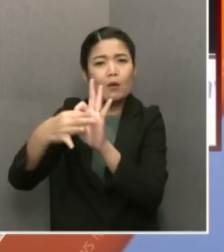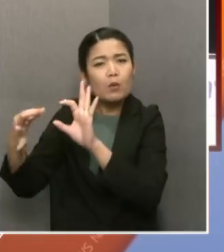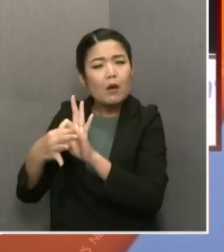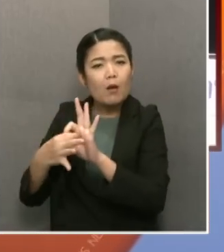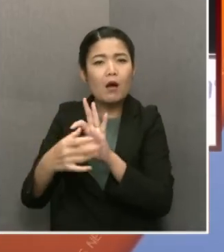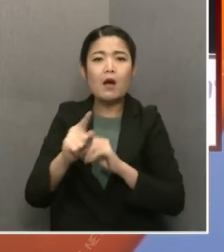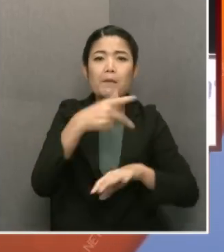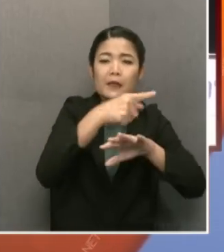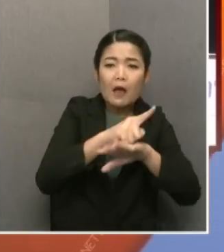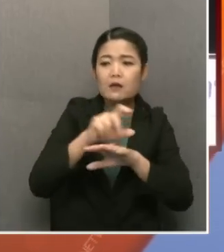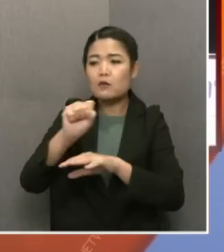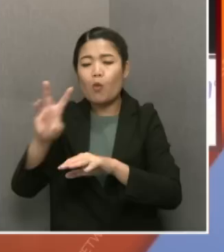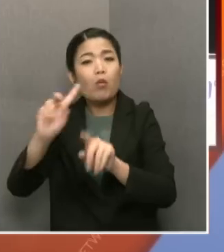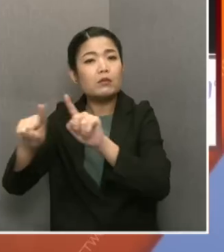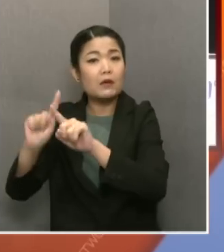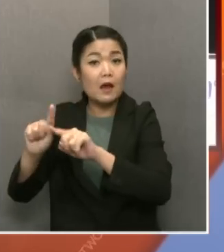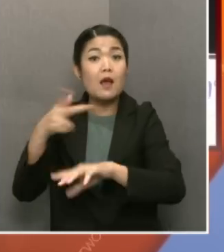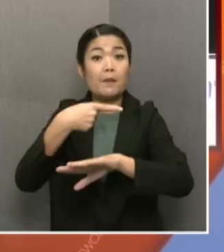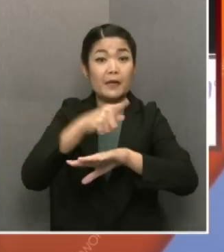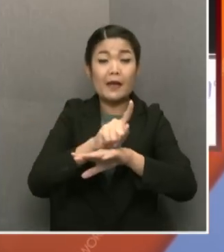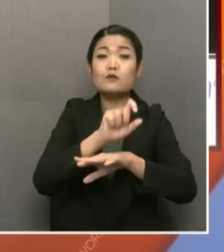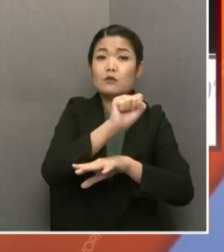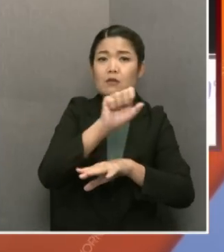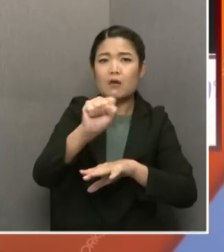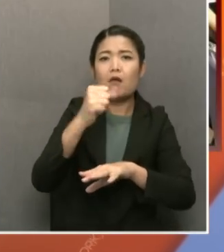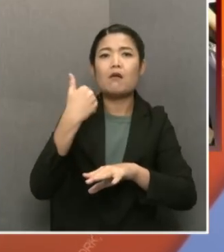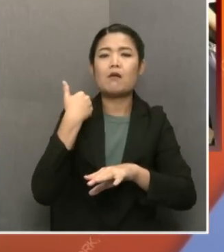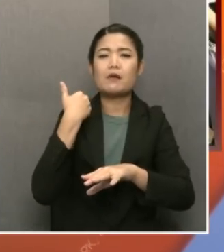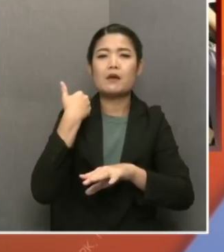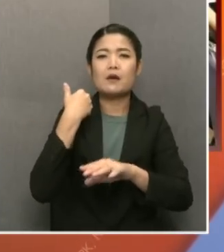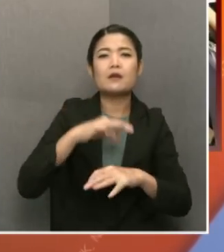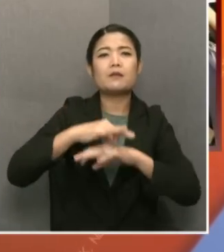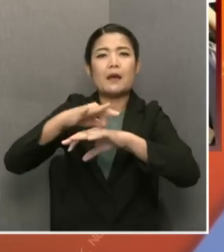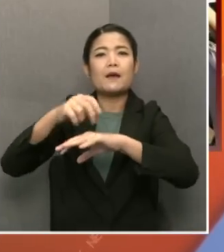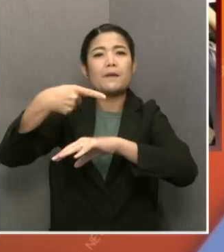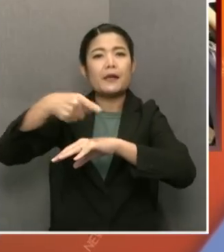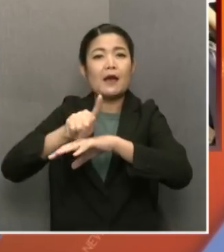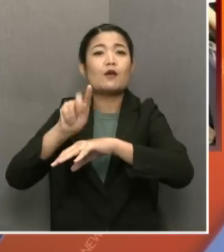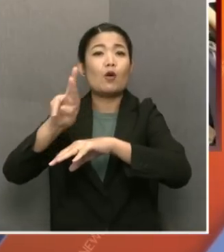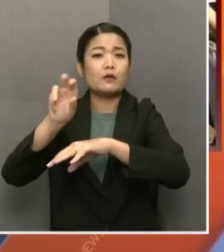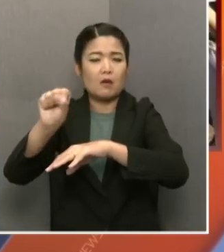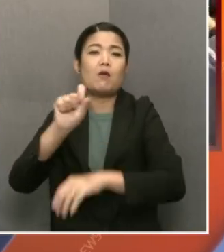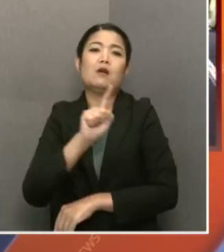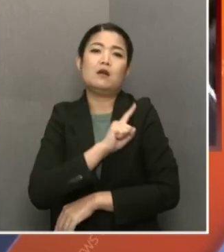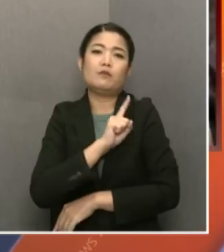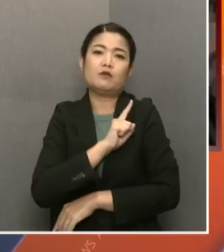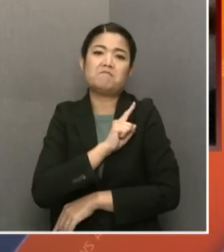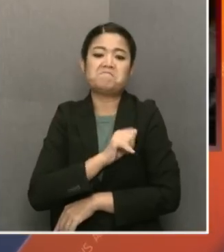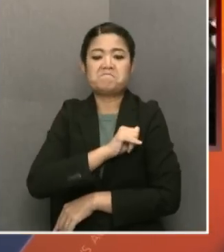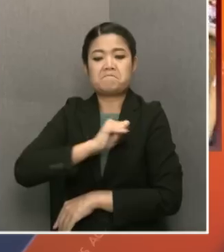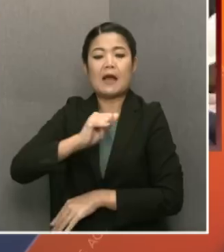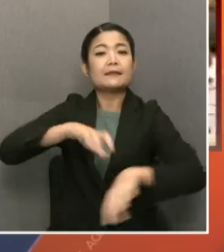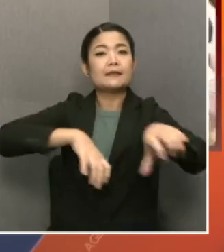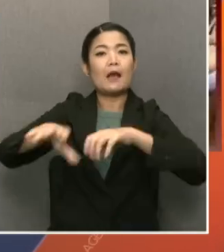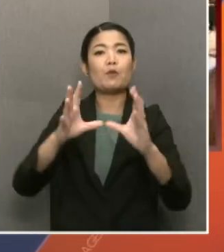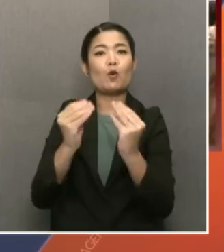นะแล้วอย่าลืมว่าประธานชบาพุทราษฎรนั้นเนี่ยก็จะเป็นประธานรัฐสภาโดยตำแหน่งนะครับทำหน้าที่ในที่ประชุมร่วมกัน 2สภา